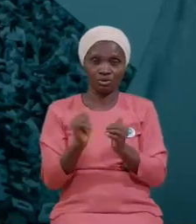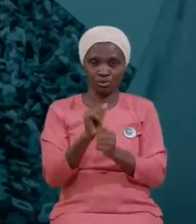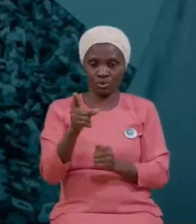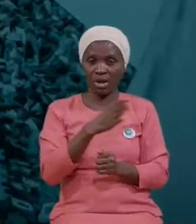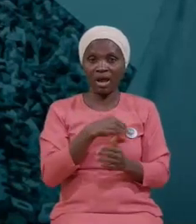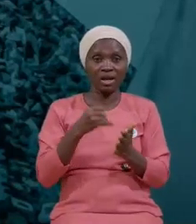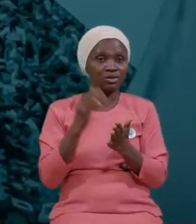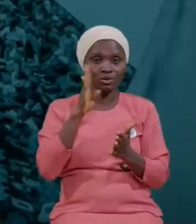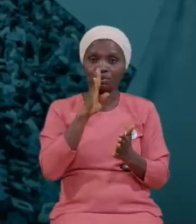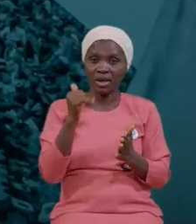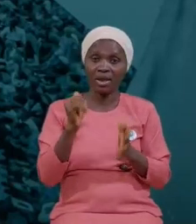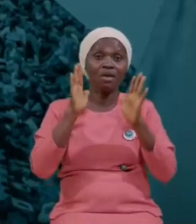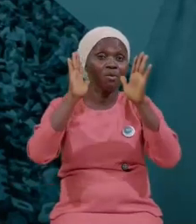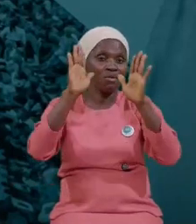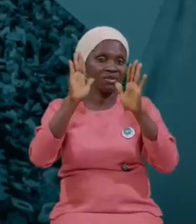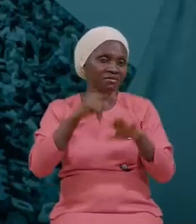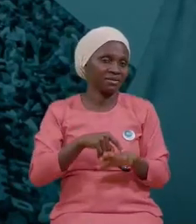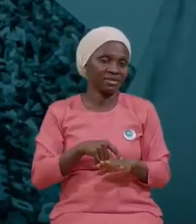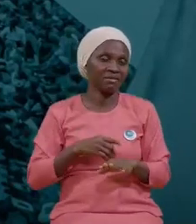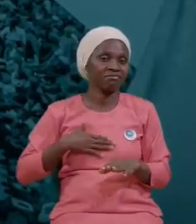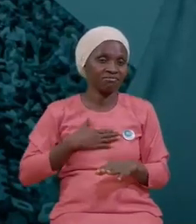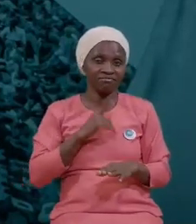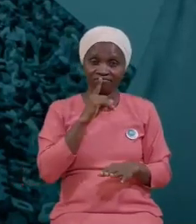Rassurez-vous que vous êtes là.